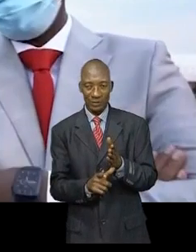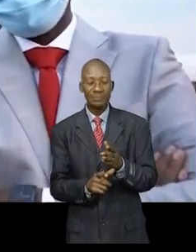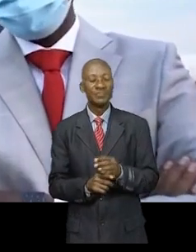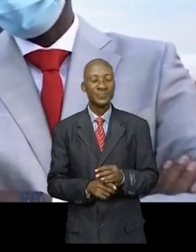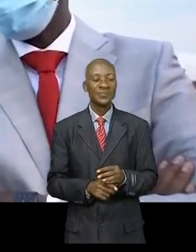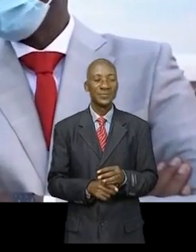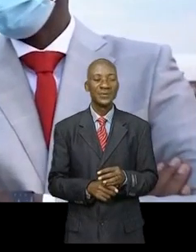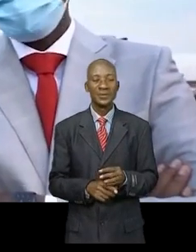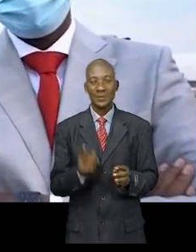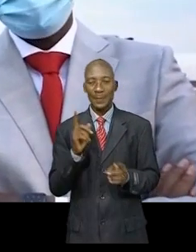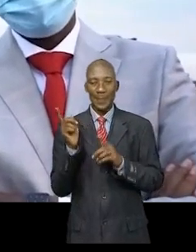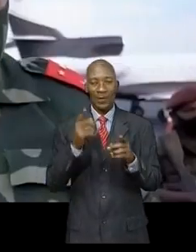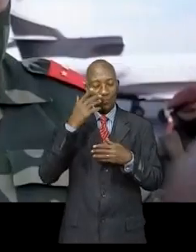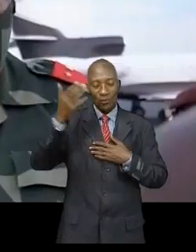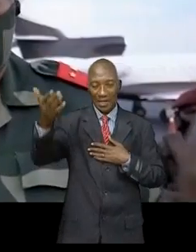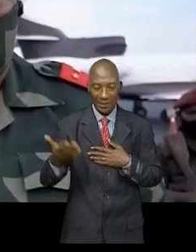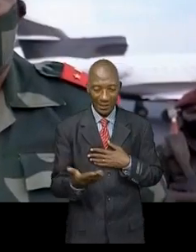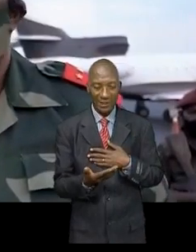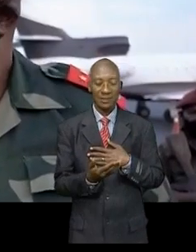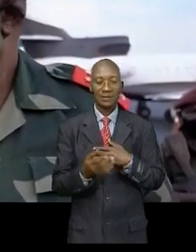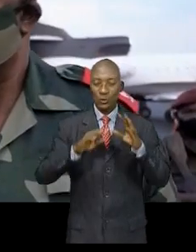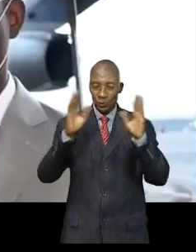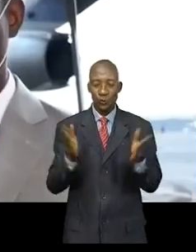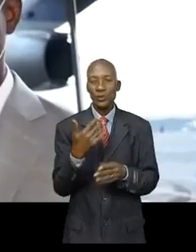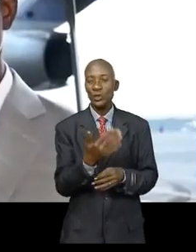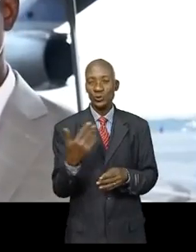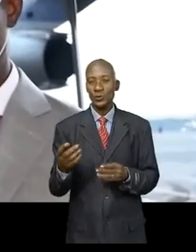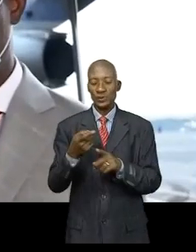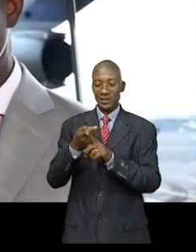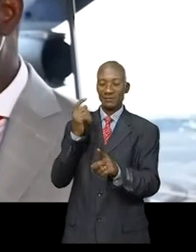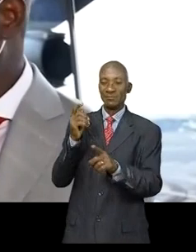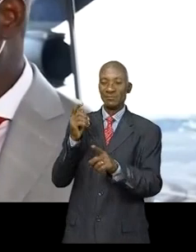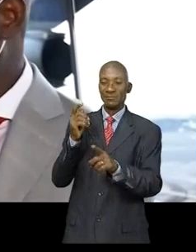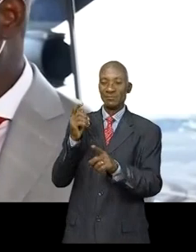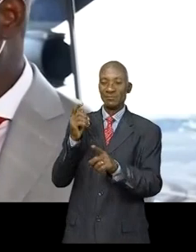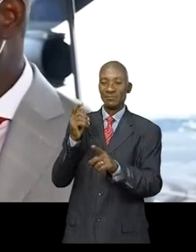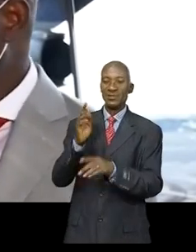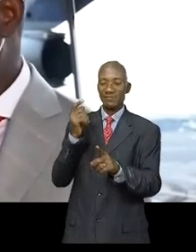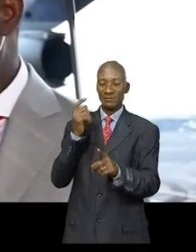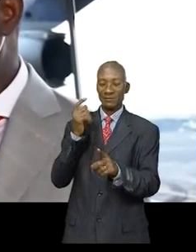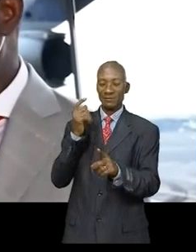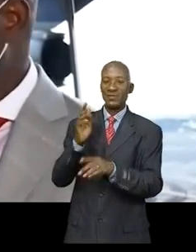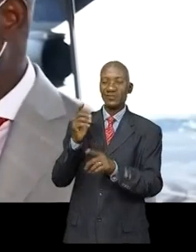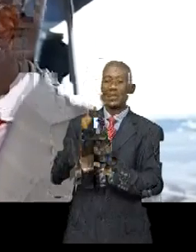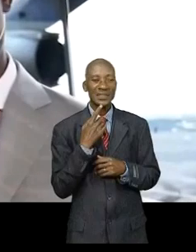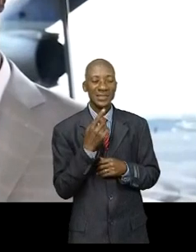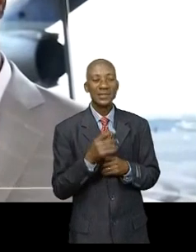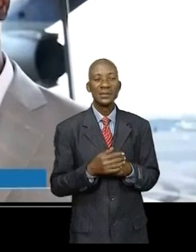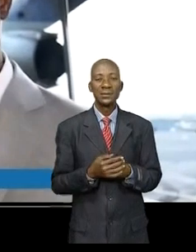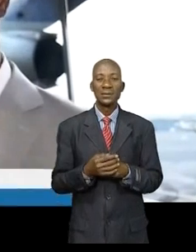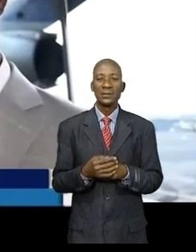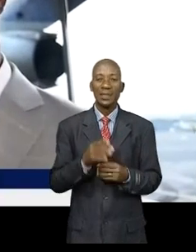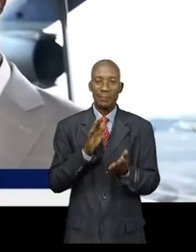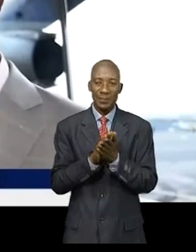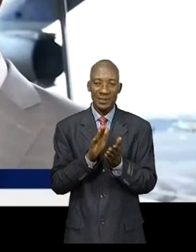la couverture maladie universelle pour réceptionner cette aide humanitaire. Je remercie Madame la ministre qui a